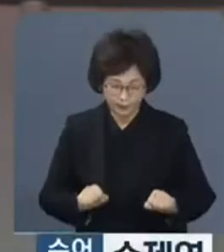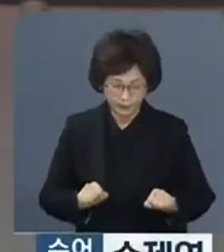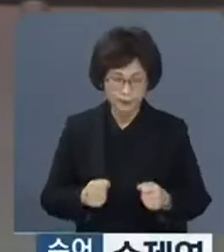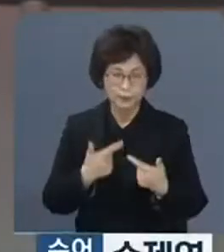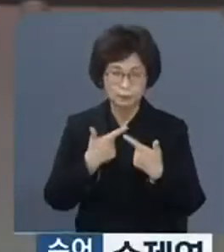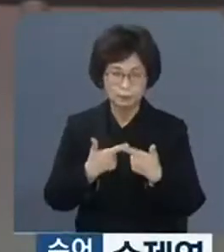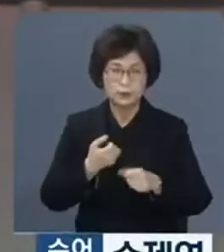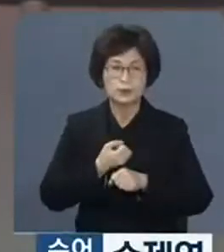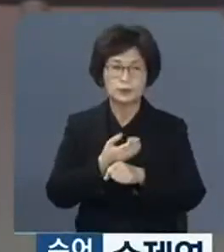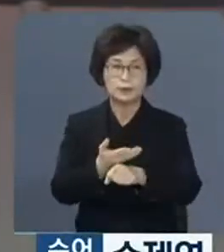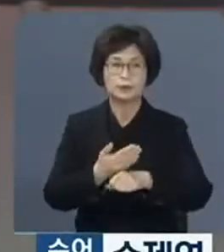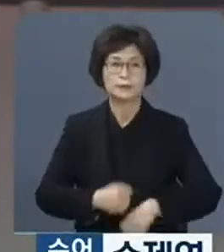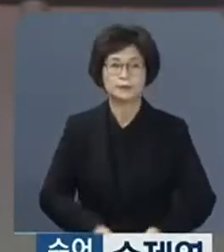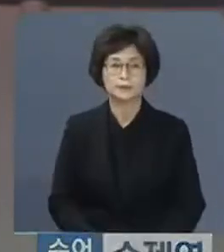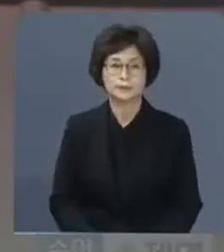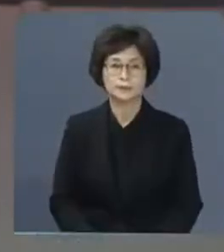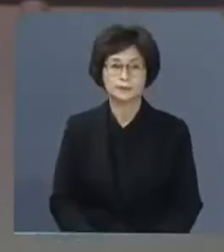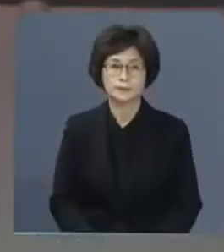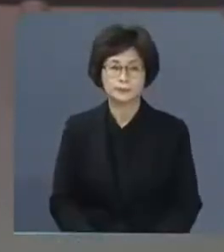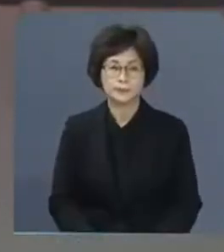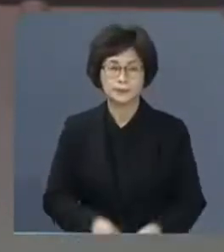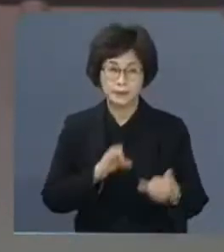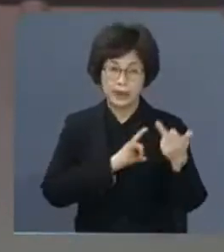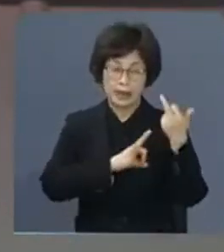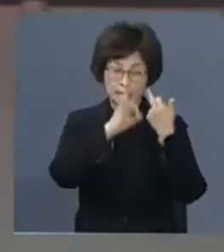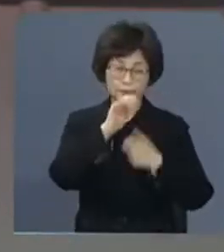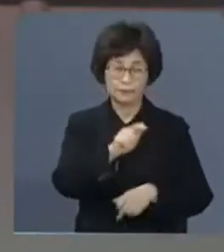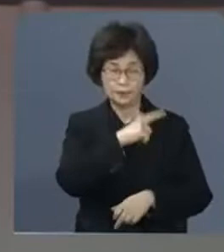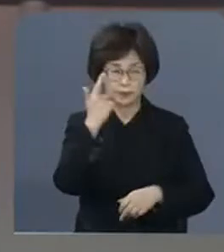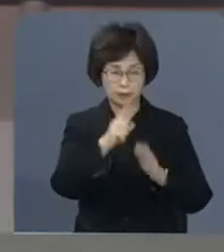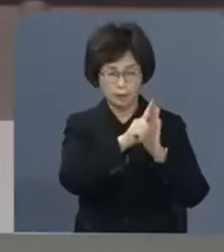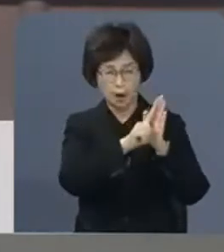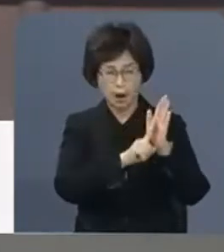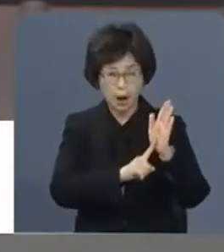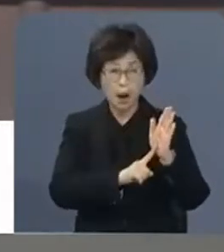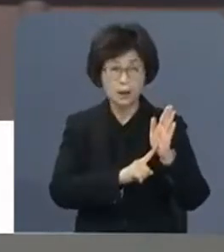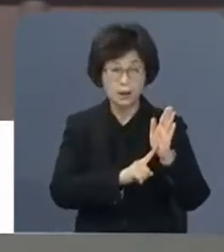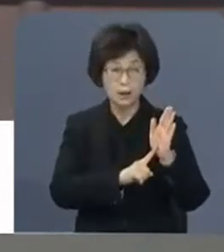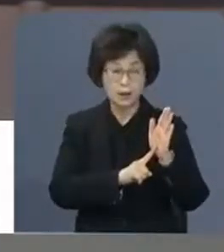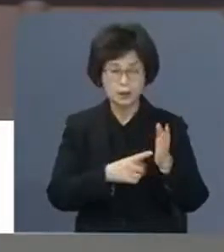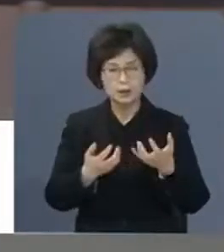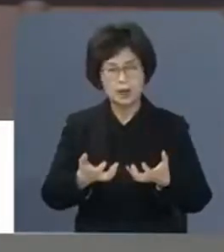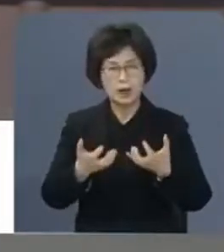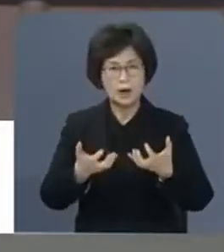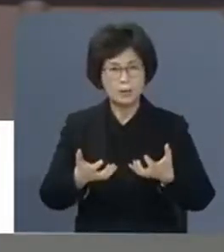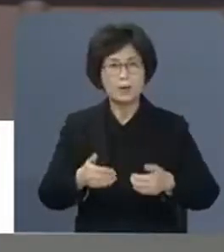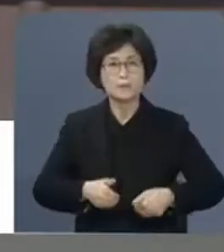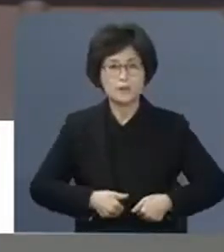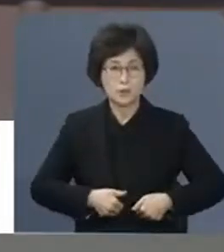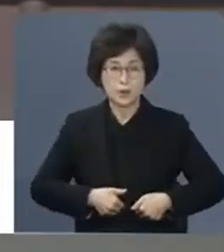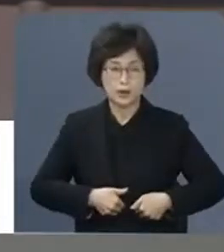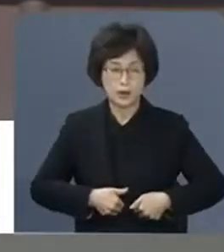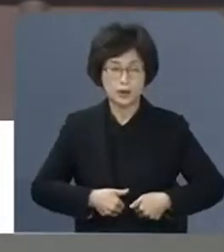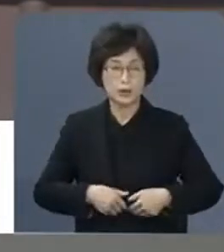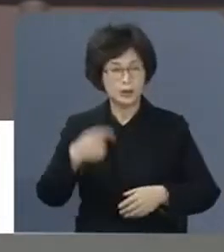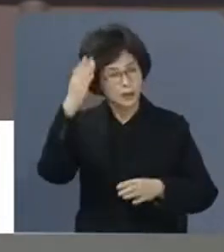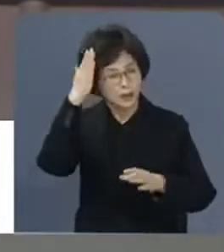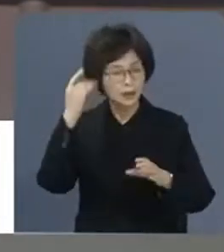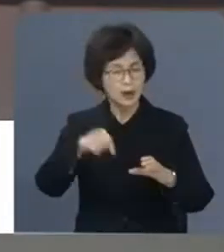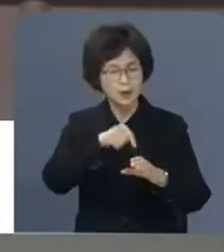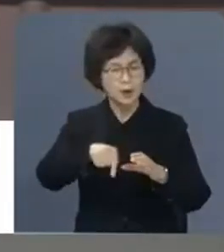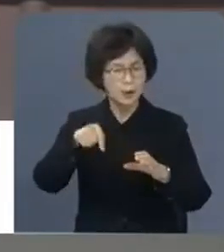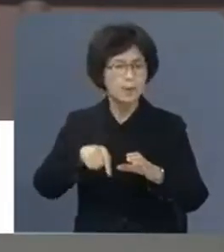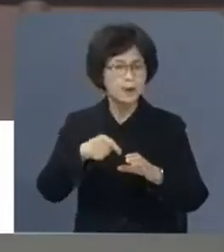안녕하십니까? 부산에서 전해드립니다. 아침 저녁으로 기온이 많이 떨어져서 난방을 하고 계실 텐데요. 연탄이나 등유를